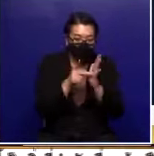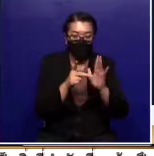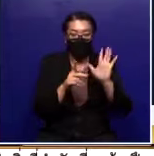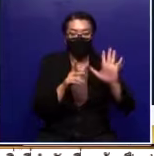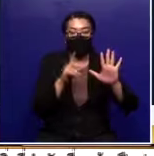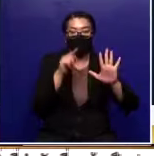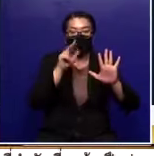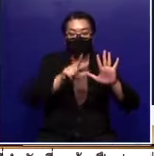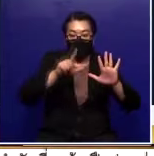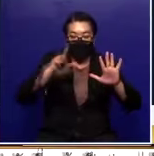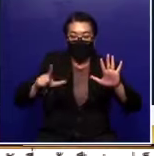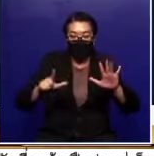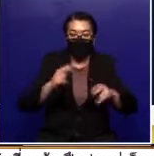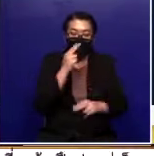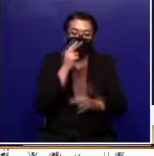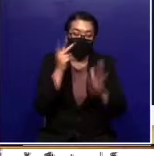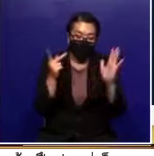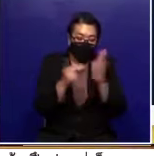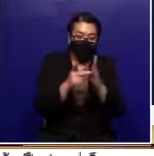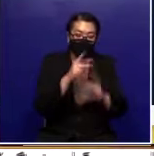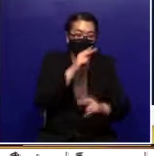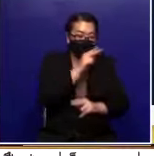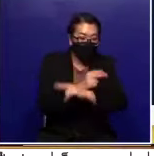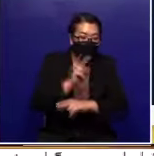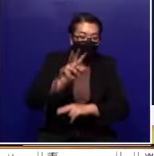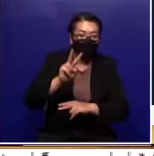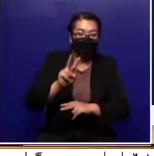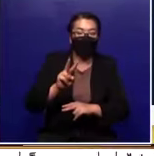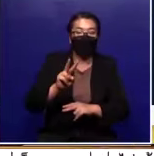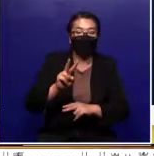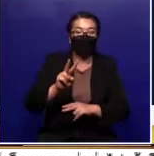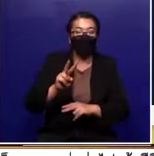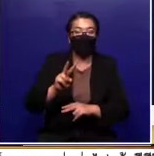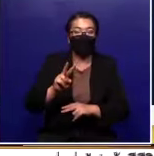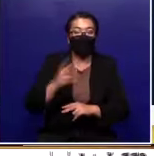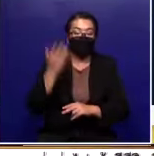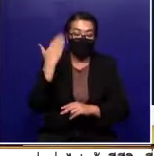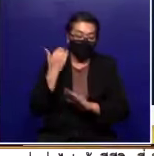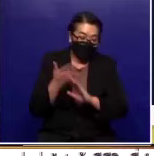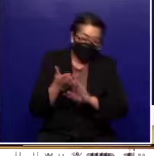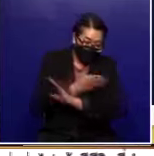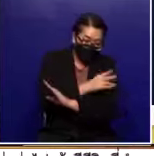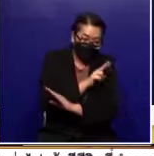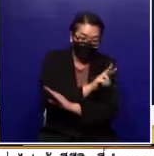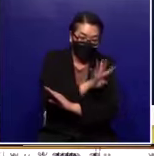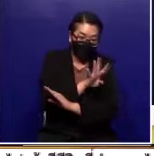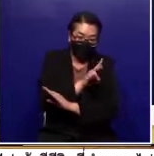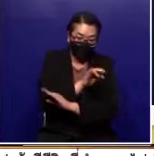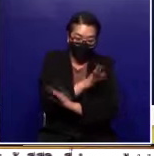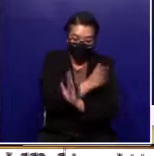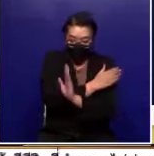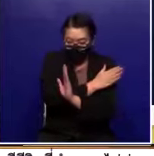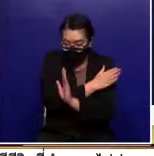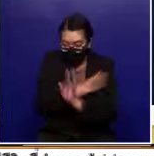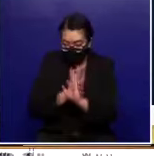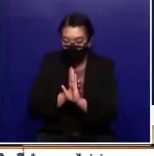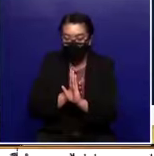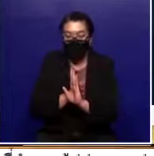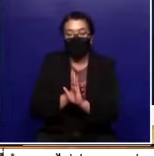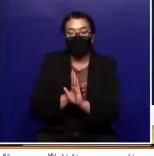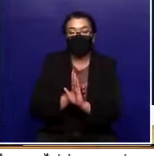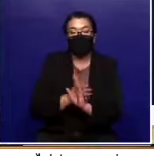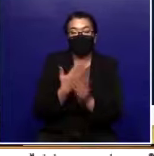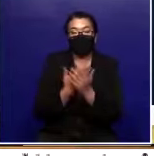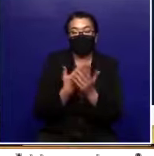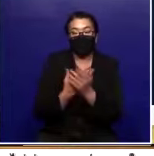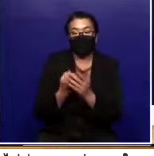เท่าของ28คนของประเทศไทยตั้งแต่2475เป็นต้นมาท่านประธานครับนี่ยังไ